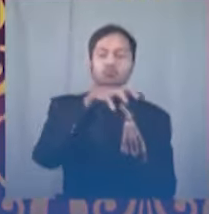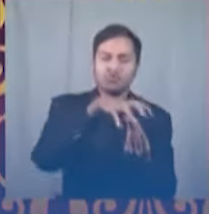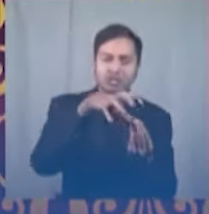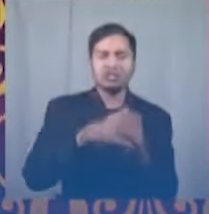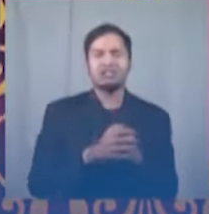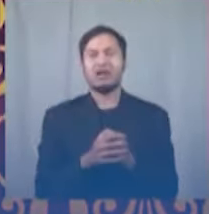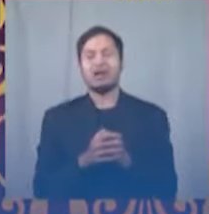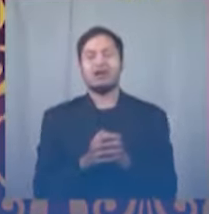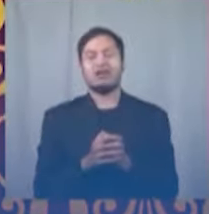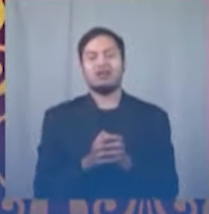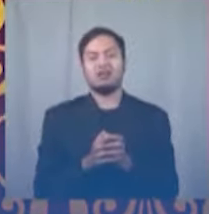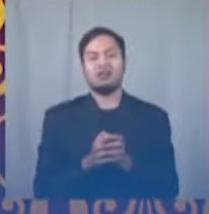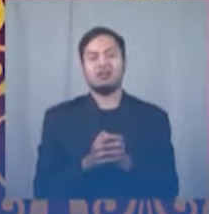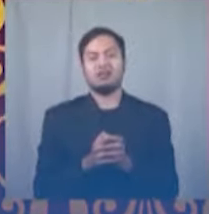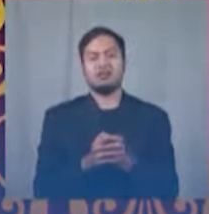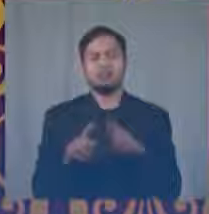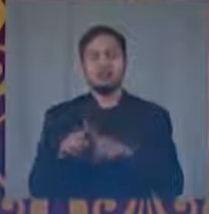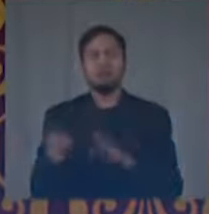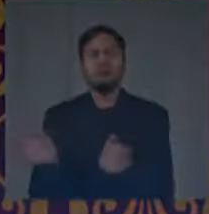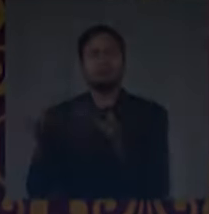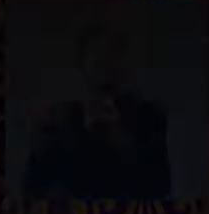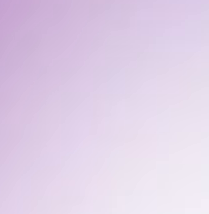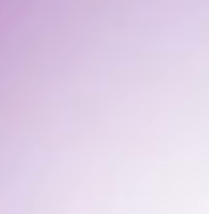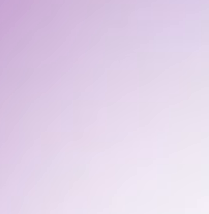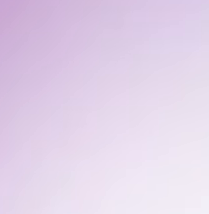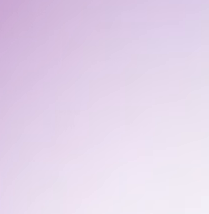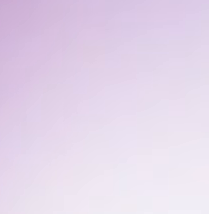baik dinas Pak yang diaspal 2 miliar. Baik, waktu Anda sudah habis.